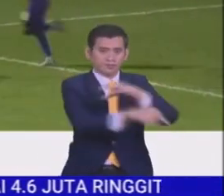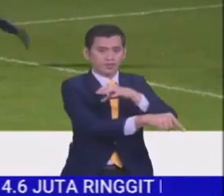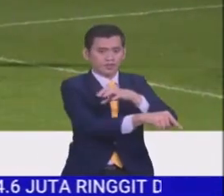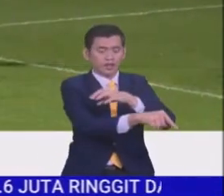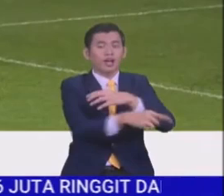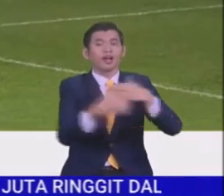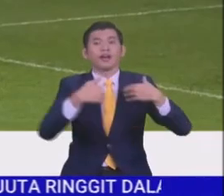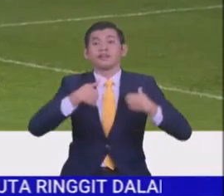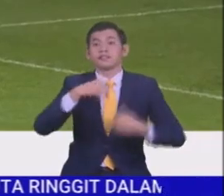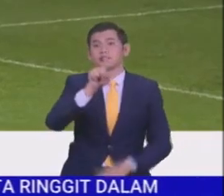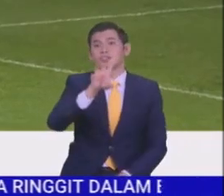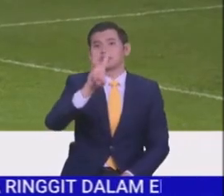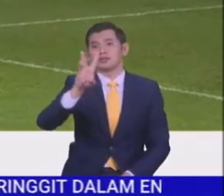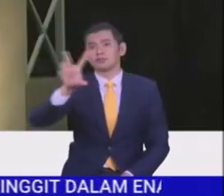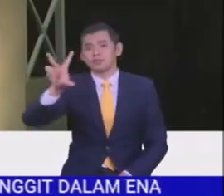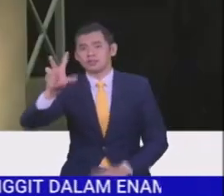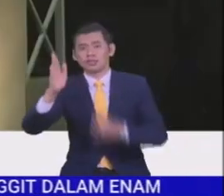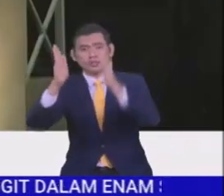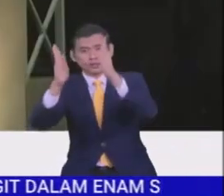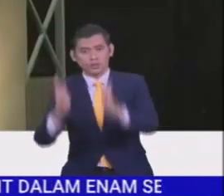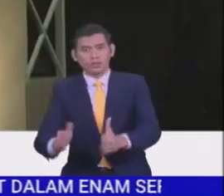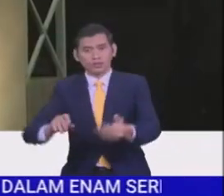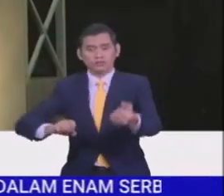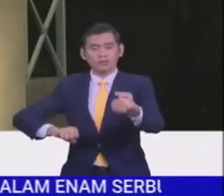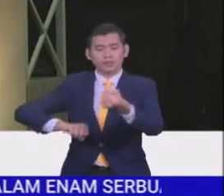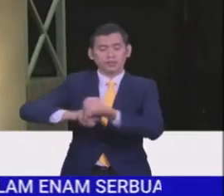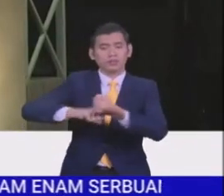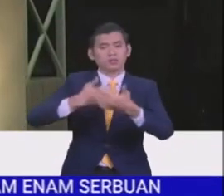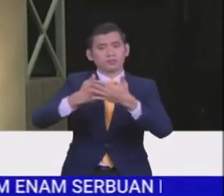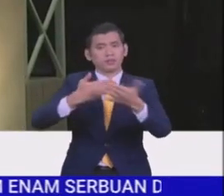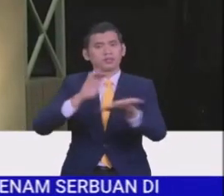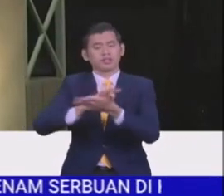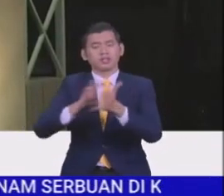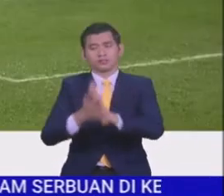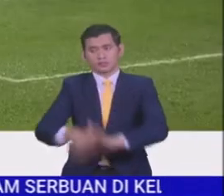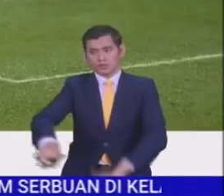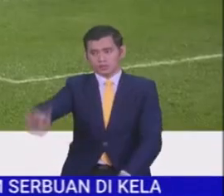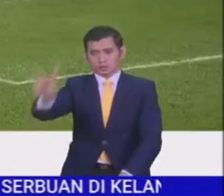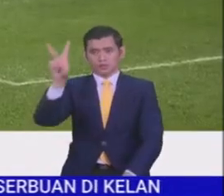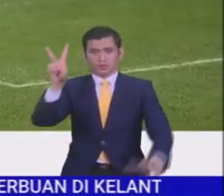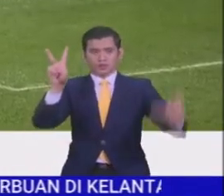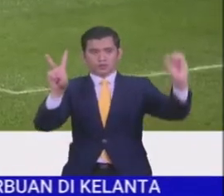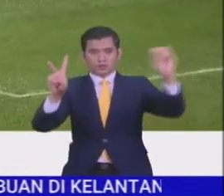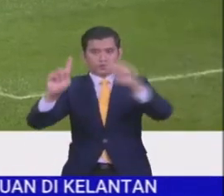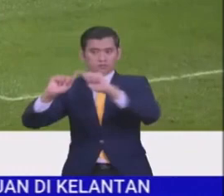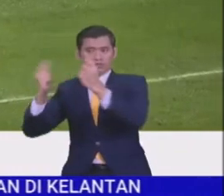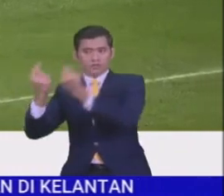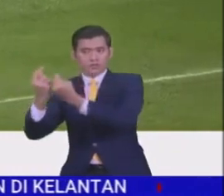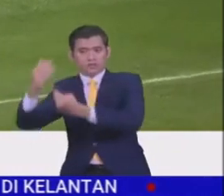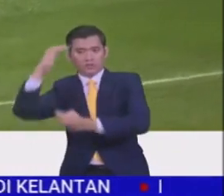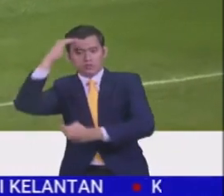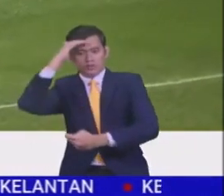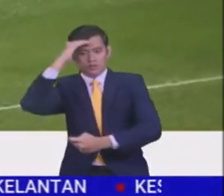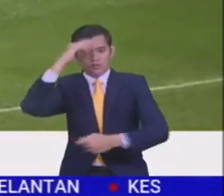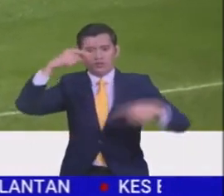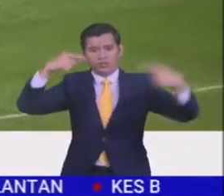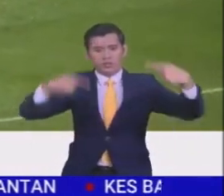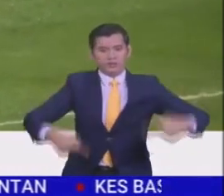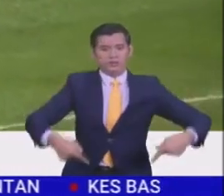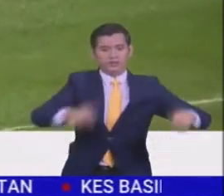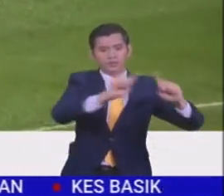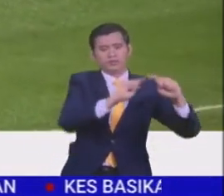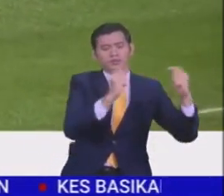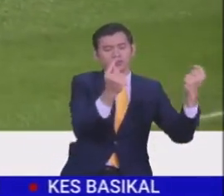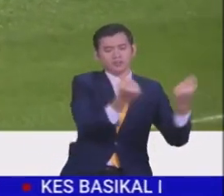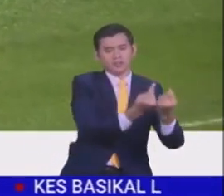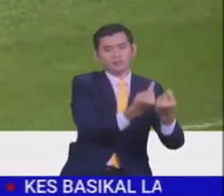163 penyokong sebelum Adan Nur Azlin menjadikan kedudukan 2-0 pada minit ke-54.